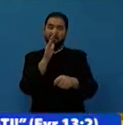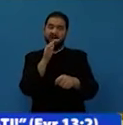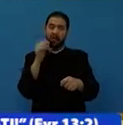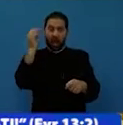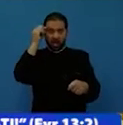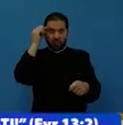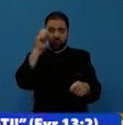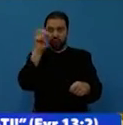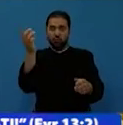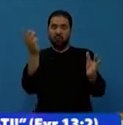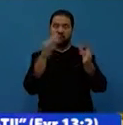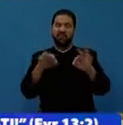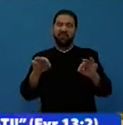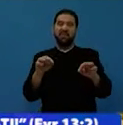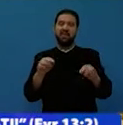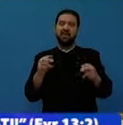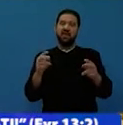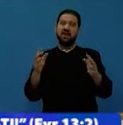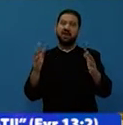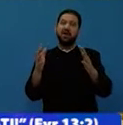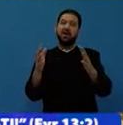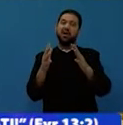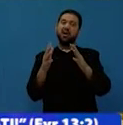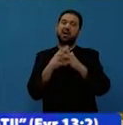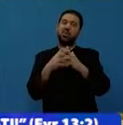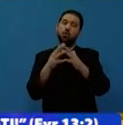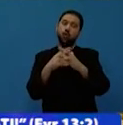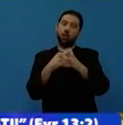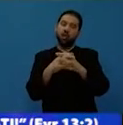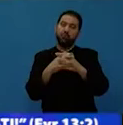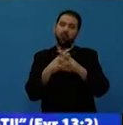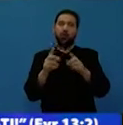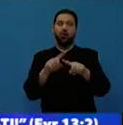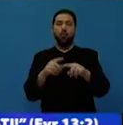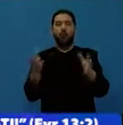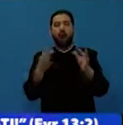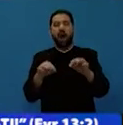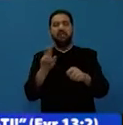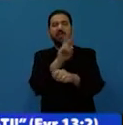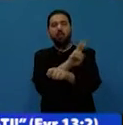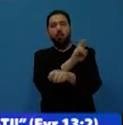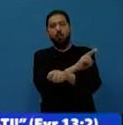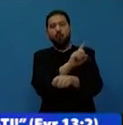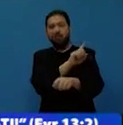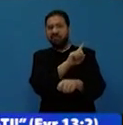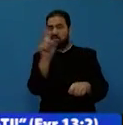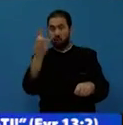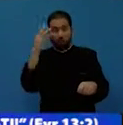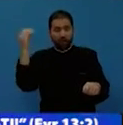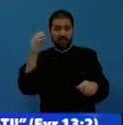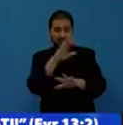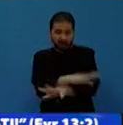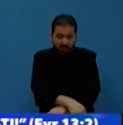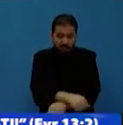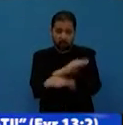conflict cu popoarele care l-au primit sau să nu uităm din care au făcut parte. Mântuitorul Iisus Hristos, împreună cu